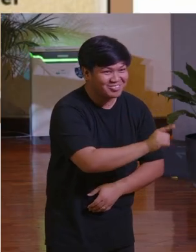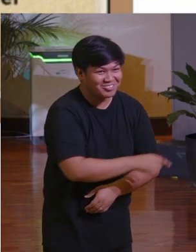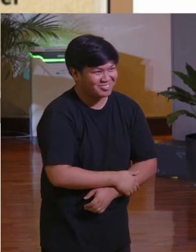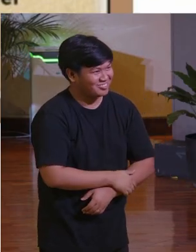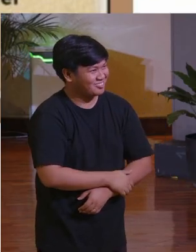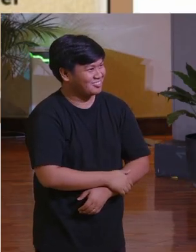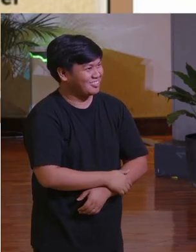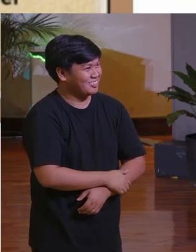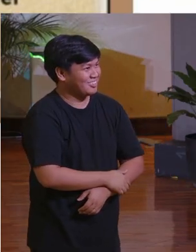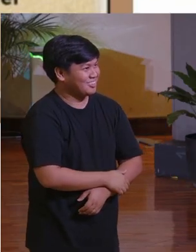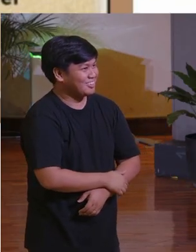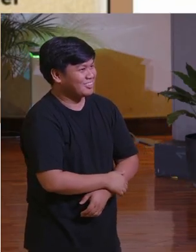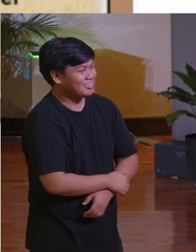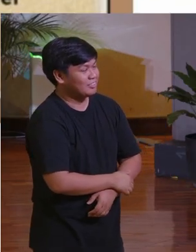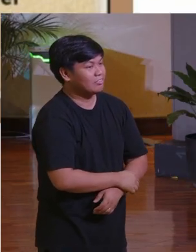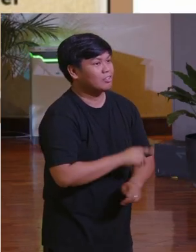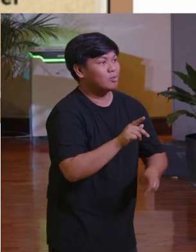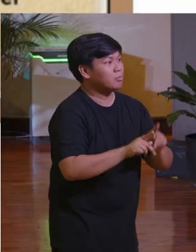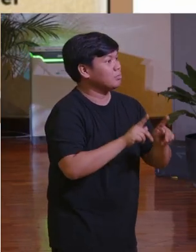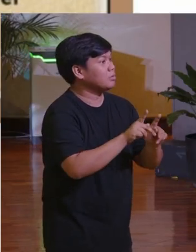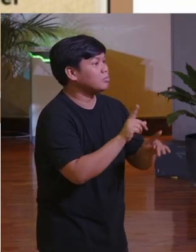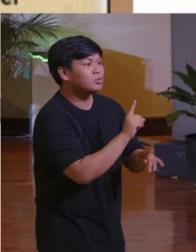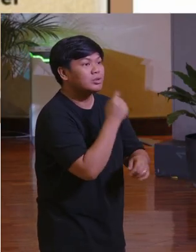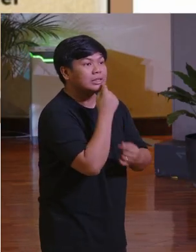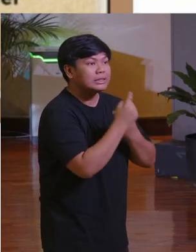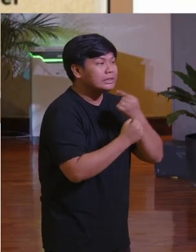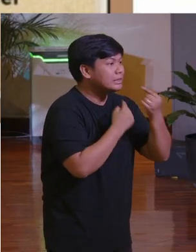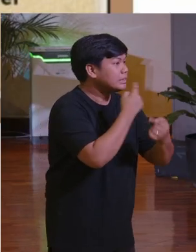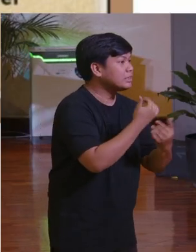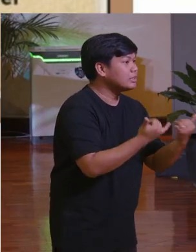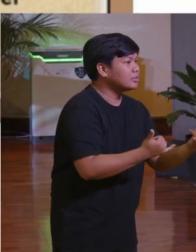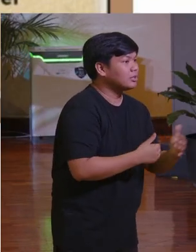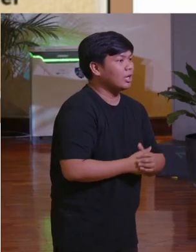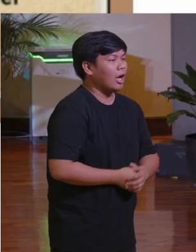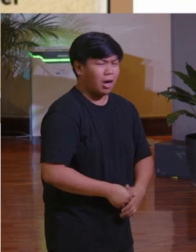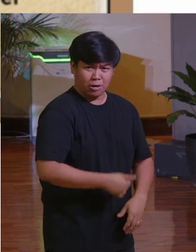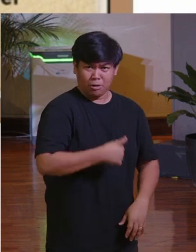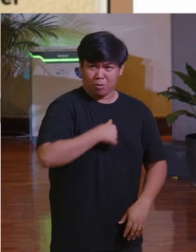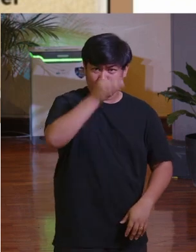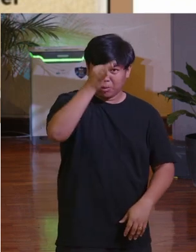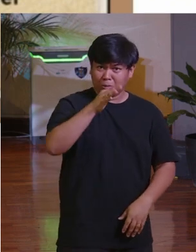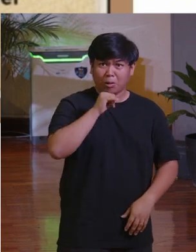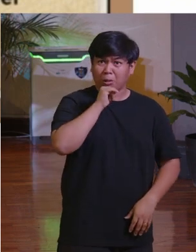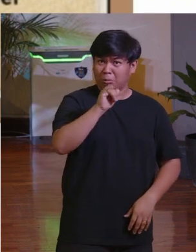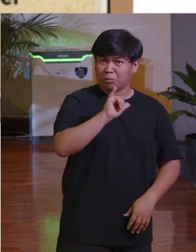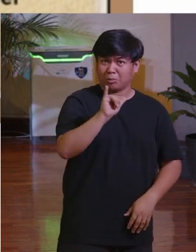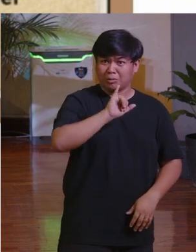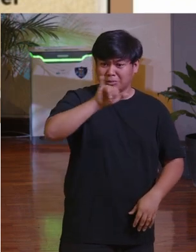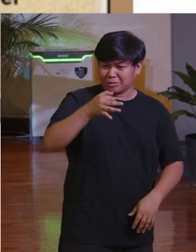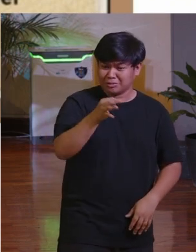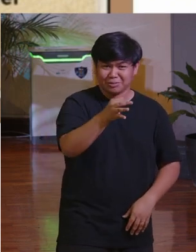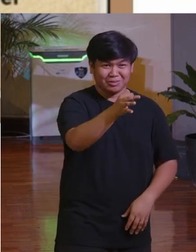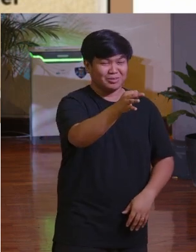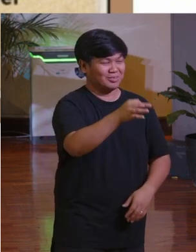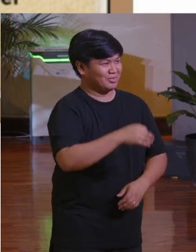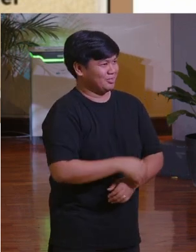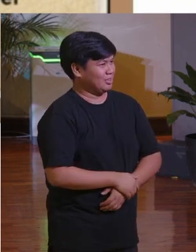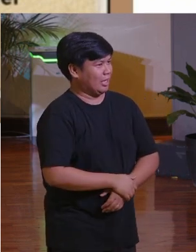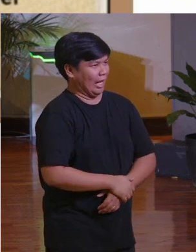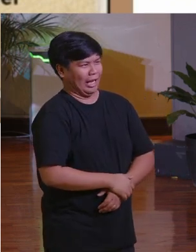Ano bang favorite expression ng mga tao ngayon? Ay, pastor, hindi ako ganyan.